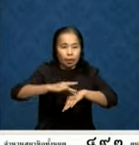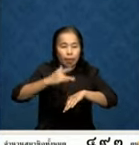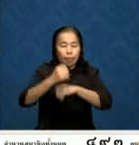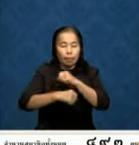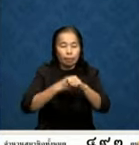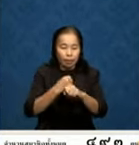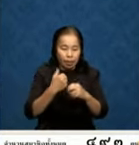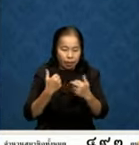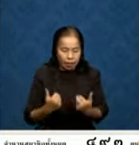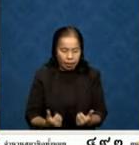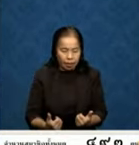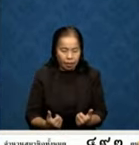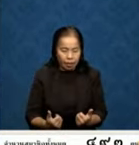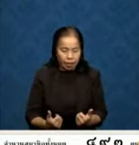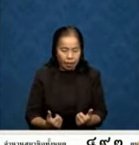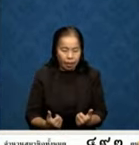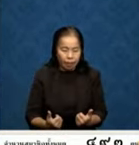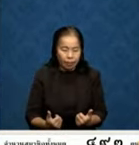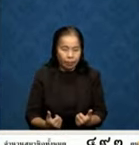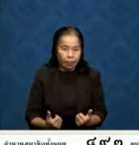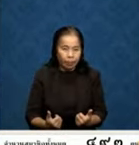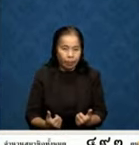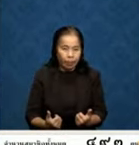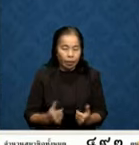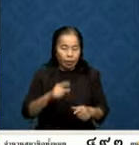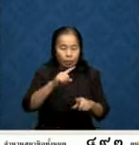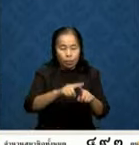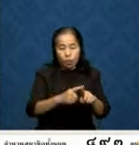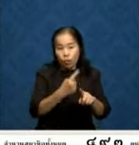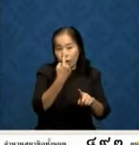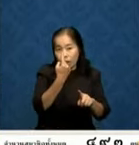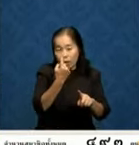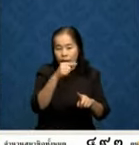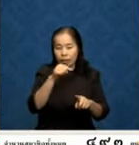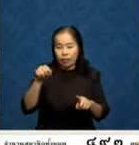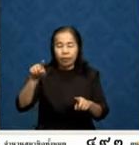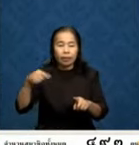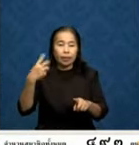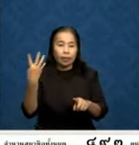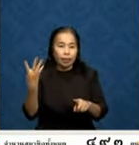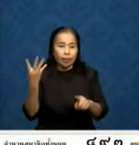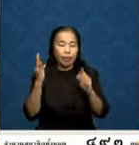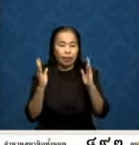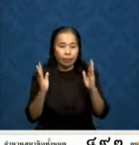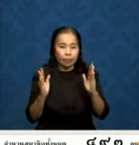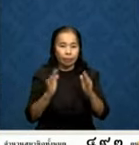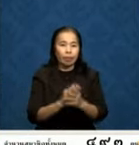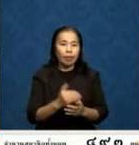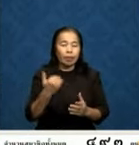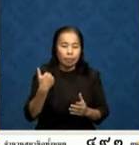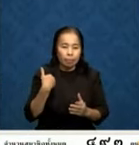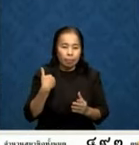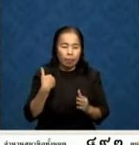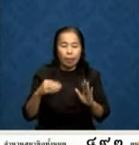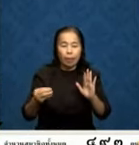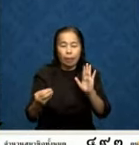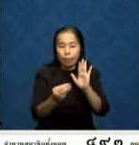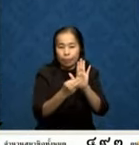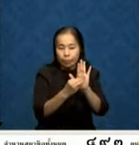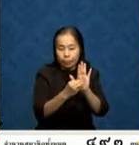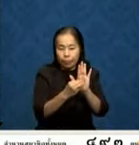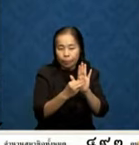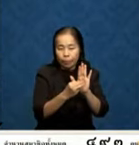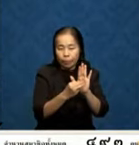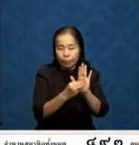ในช่วงปีนี้นะครับต้นปีเมื่อก็คือเดือนมกราคมจนถึงเมษายนที่ผ่านมานะครับเราก็ได้มีการกำหนดการใ